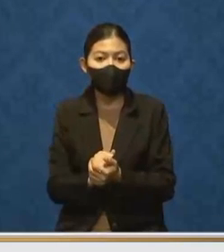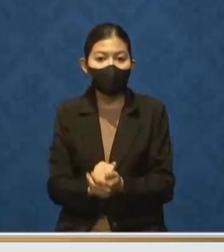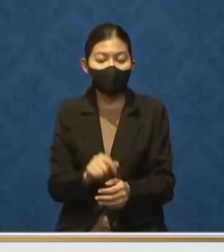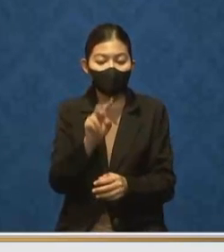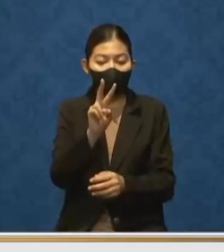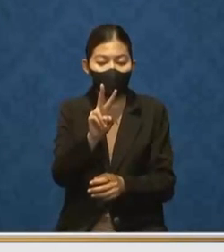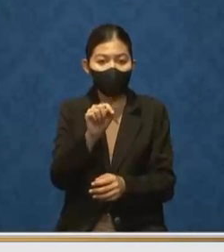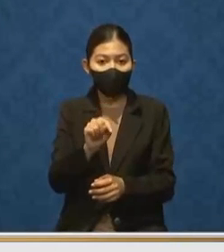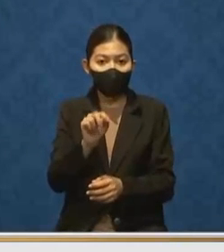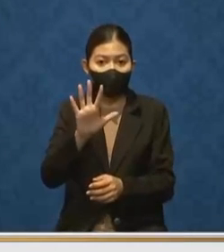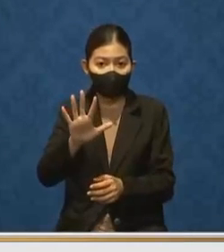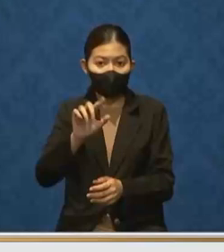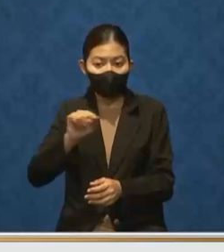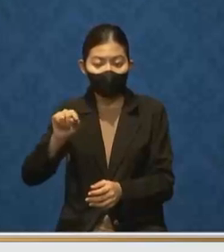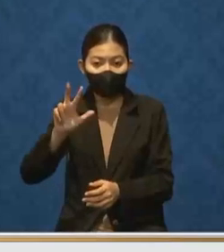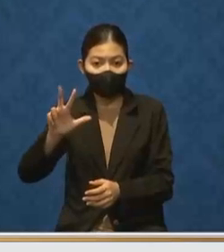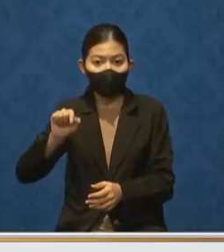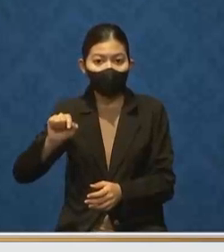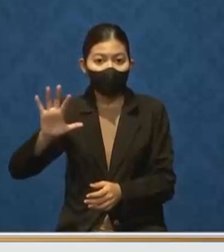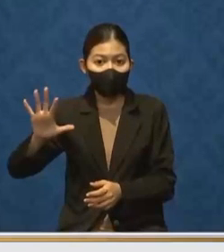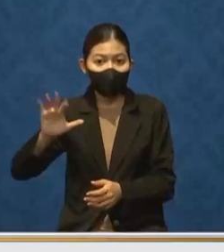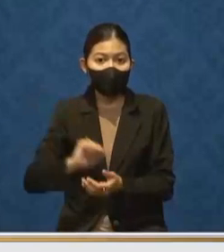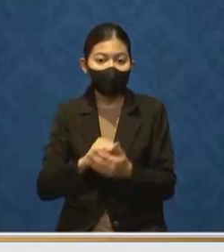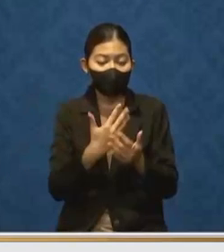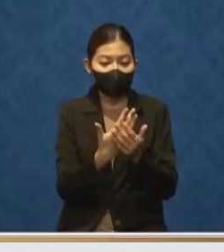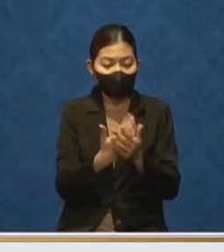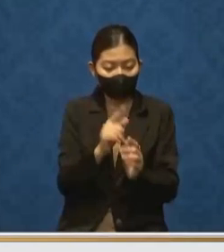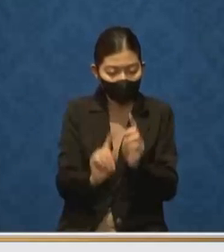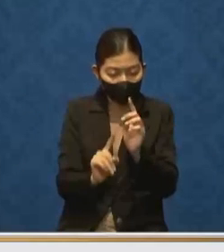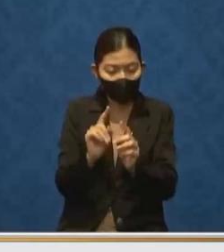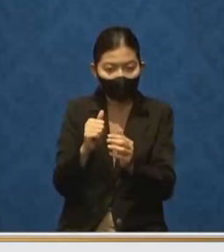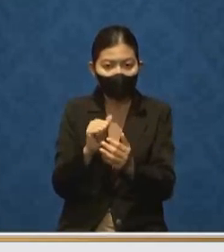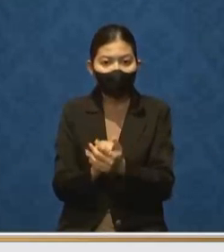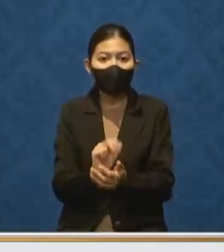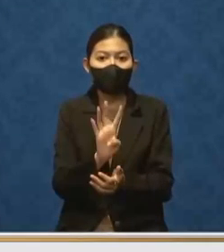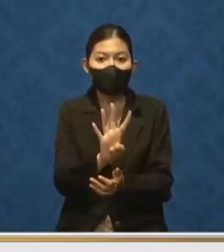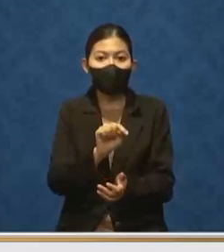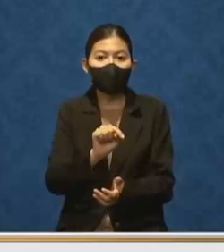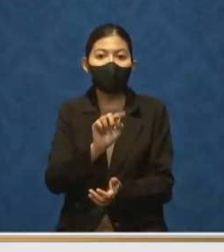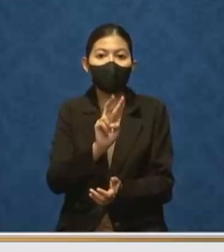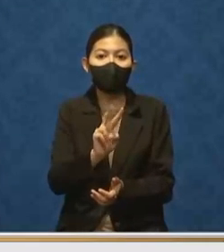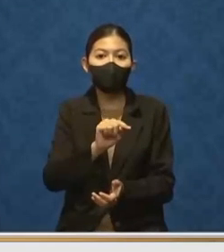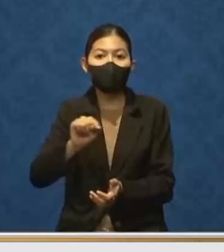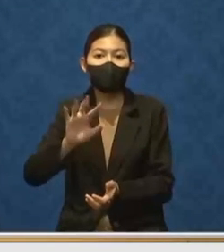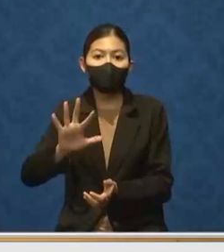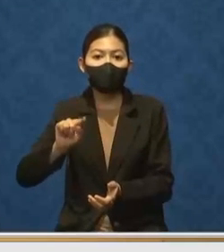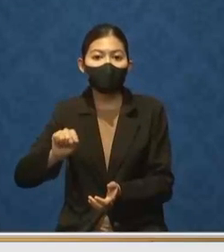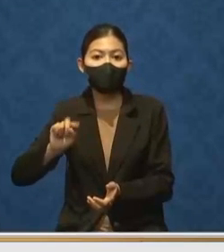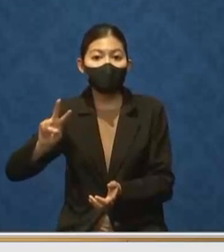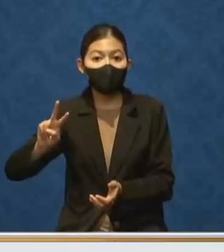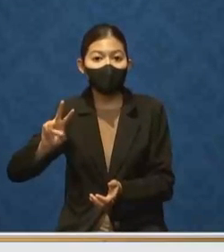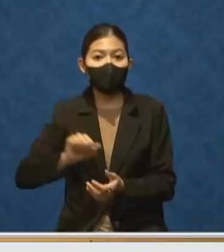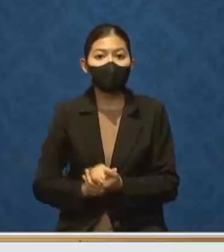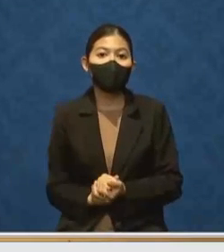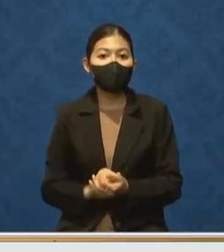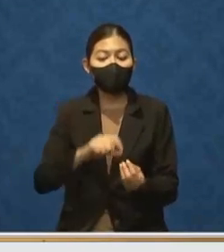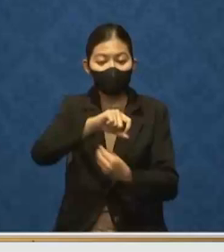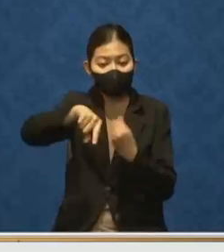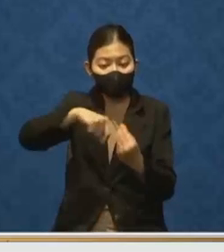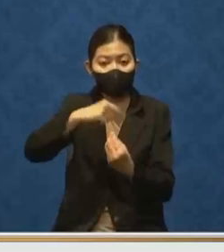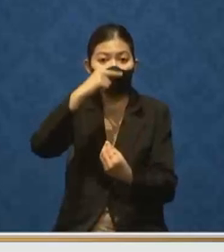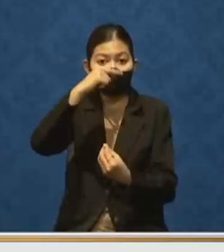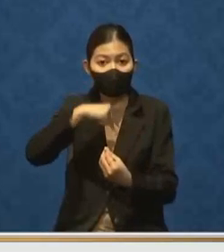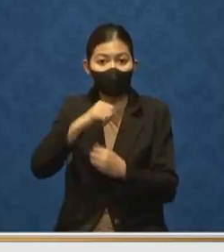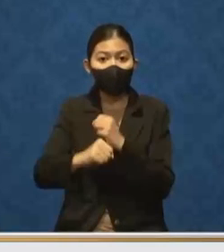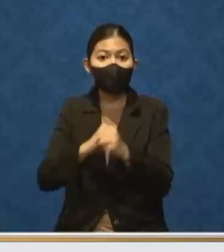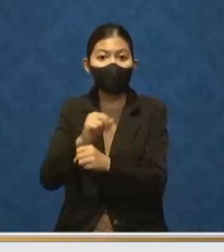ถึง 3.5 และอัตราเงินเฟ้ออยู่ในช่วงร้อยละ 4.2 ถึง 5.2 เศรษฐกิจไทยในปี